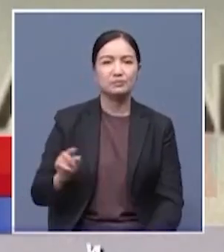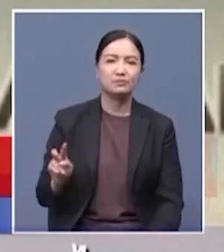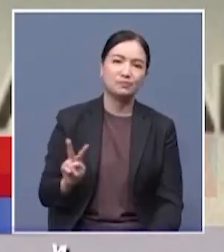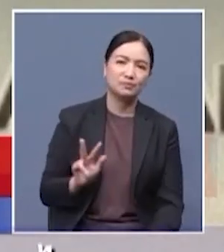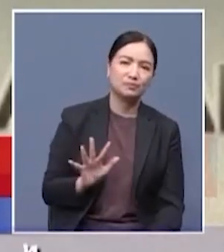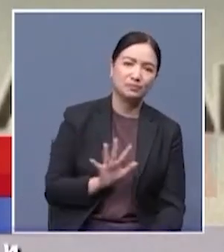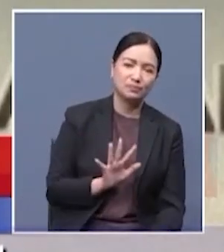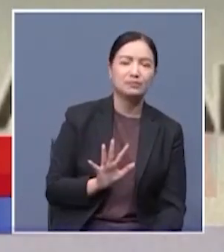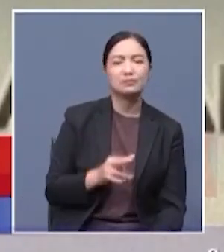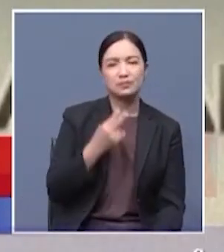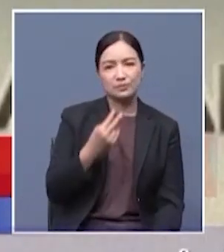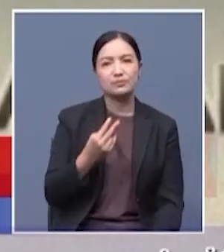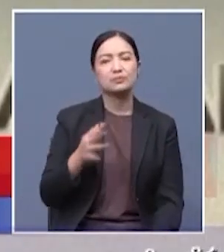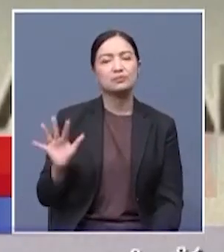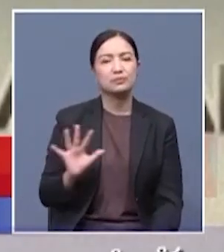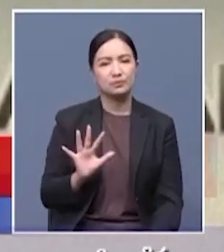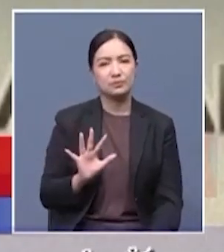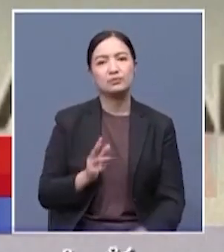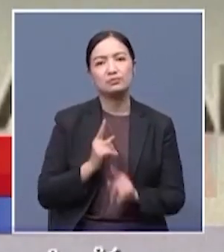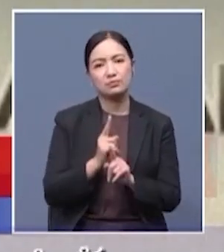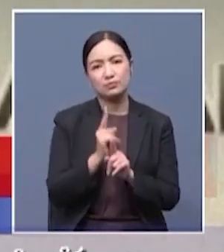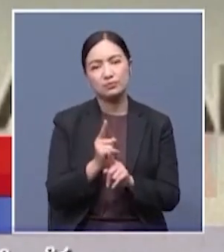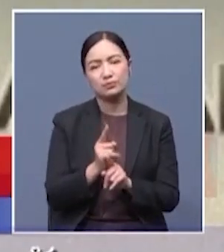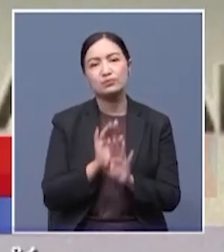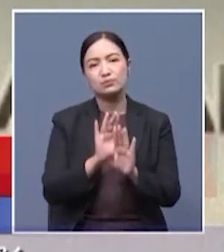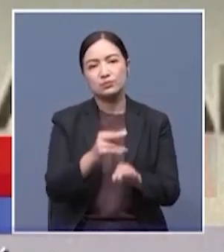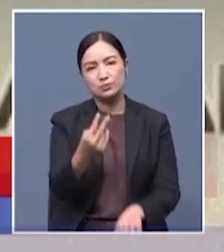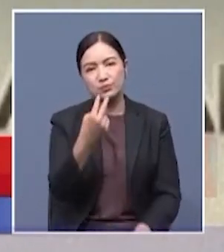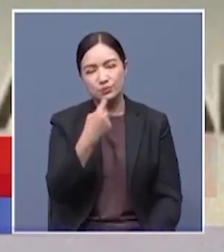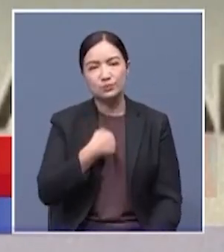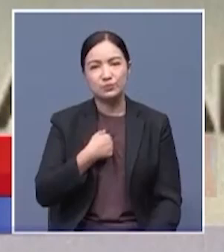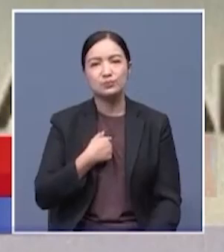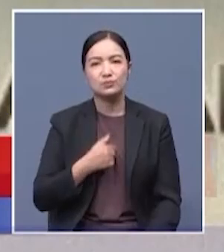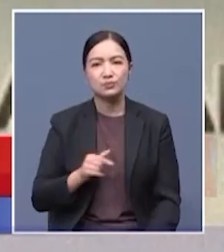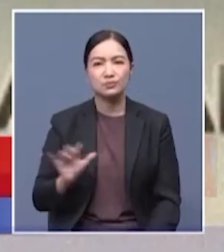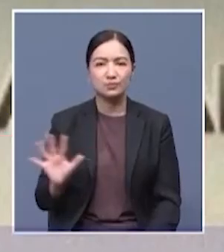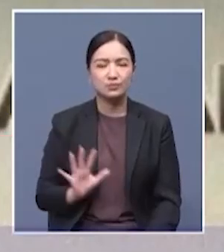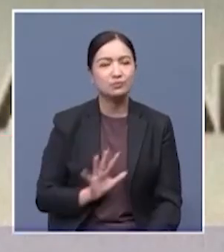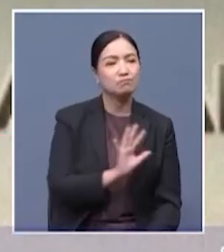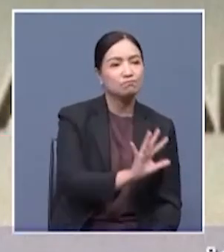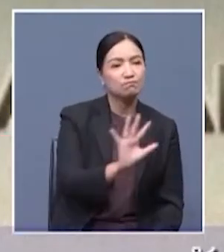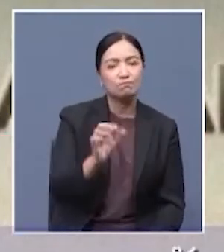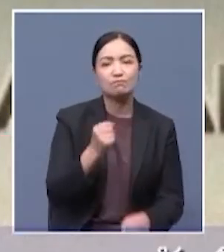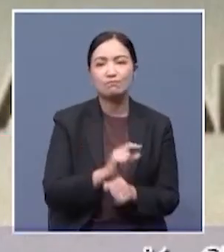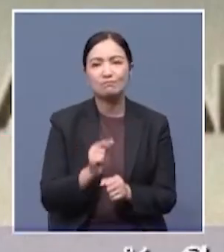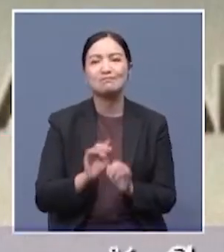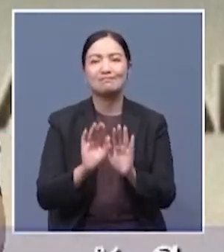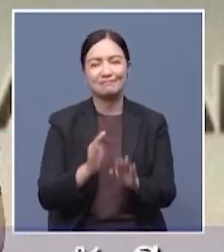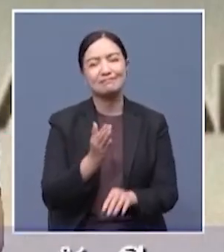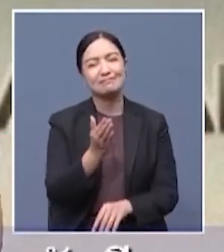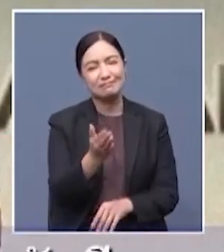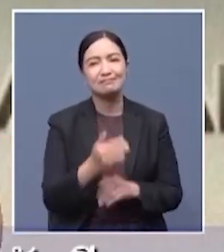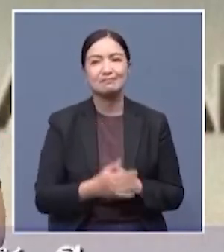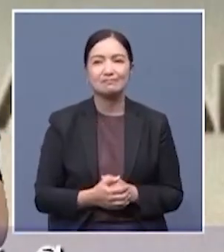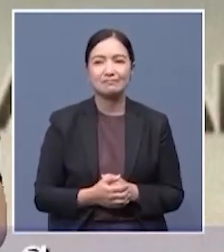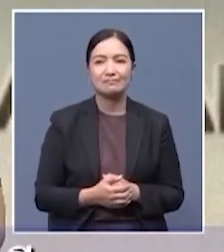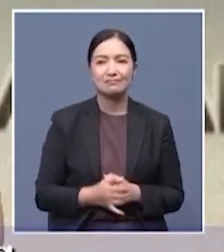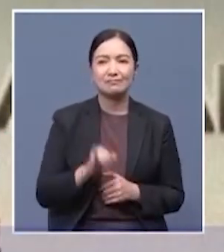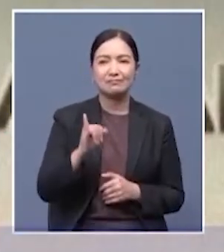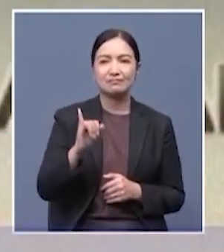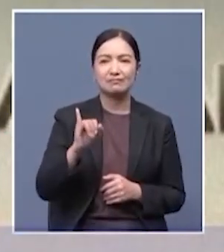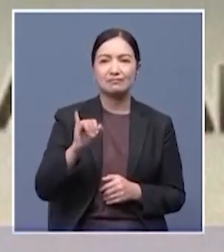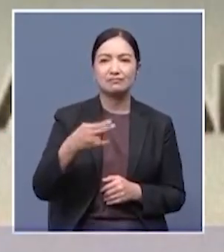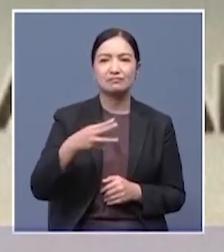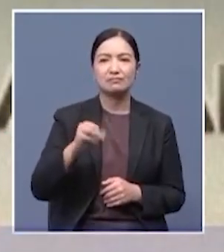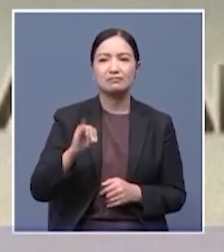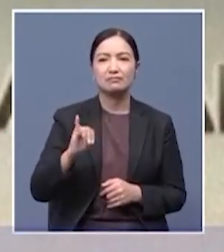Thailand 2024นะคะทั้ง5ท่านนะคะกับภารกิจต่อๆไปในชีวิตเรานะคะก็ฝากด้วยค่ะ ฝากใหม่ไทยด้วยนะ